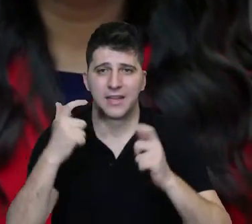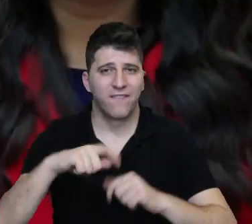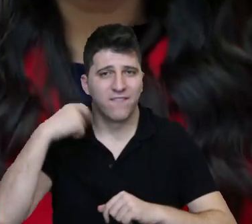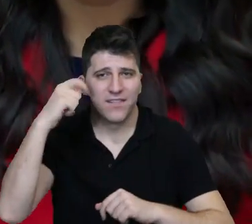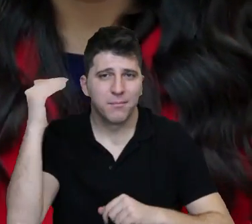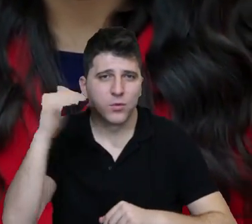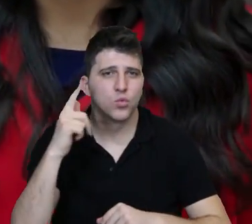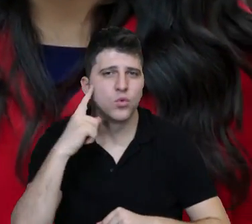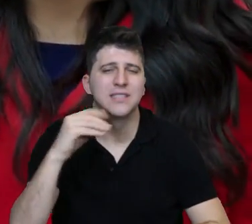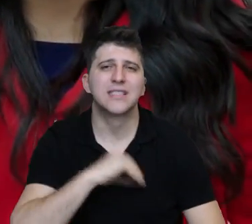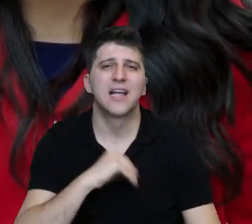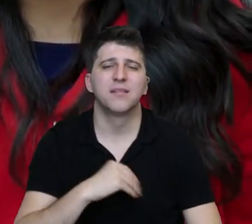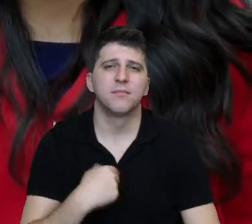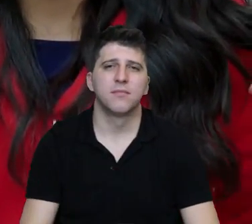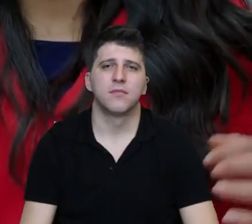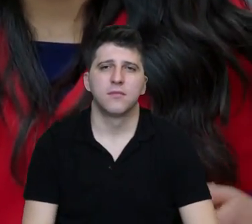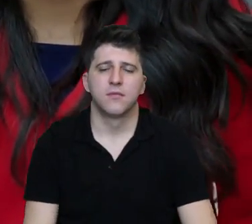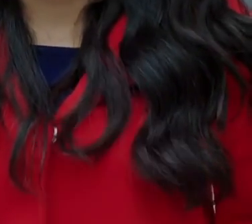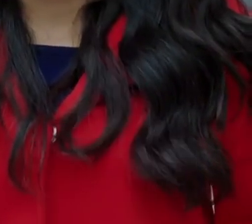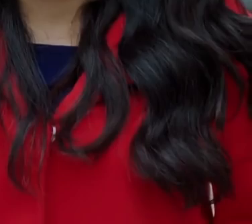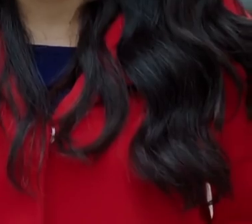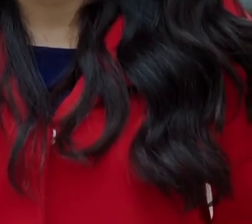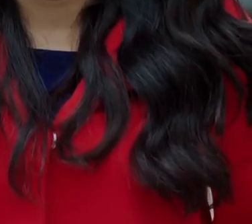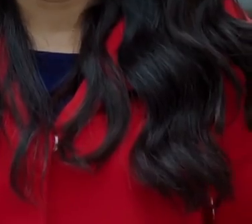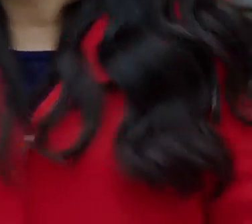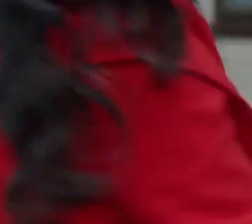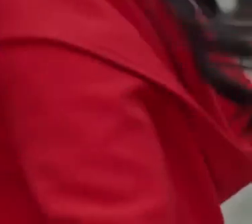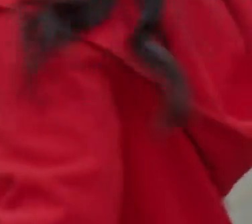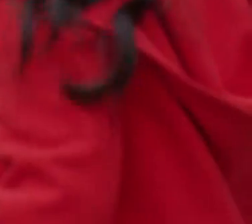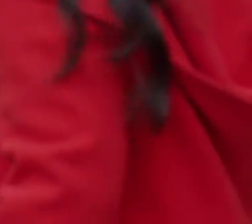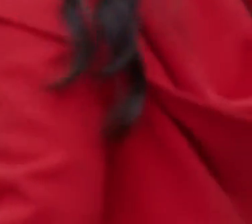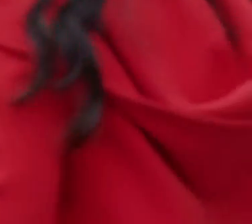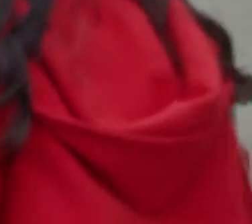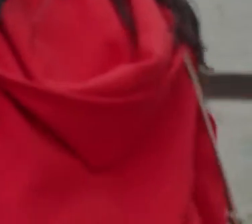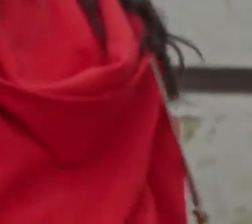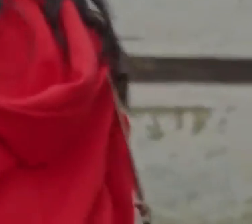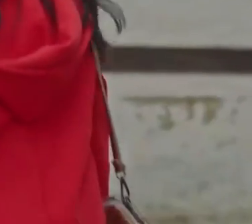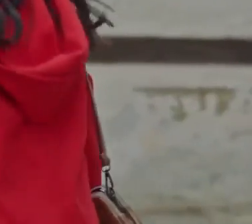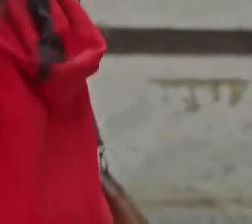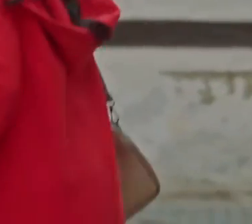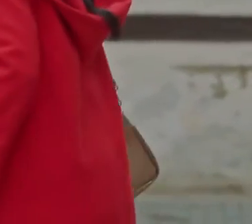çekmeye gelenleri duydun sandım. Şoke olmuş gibi donup kalan Kübra geri döndü.